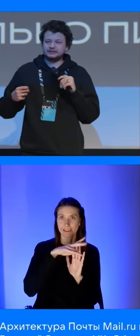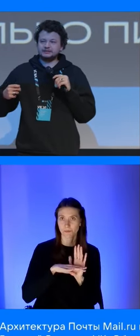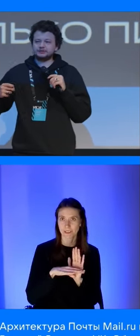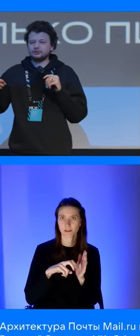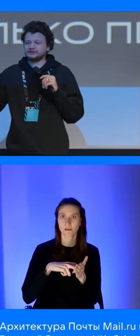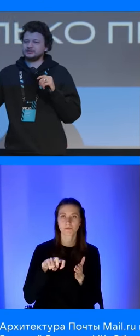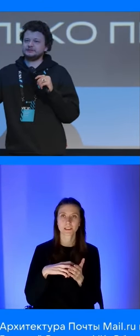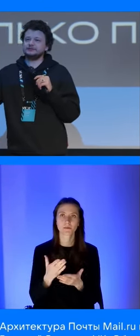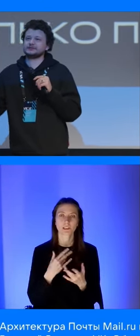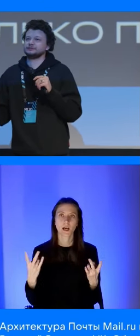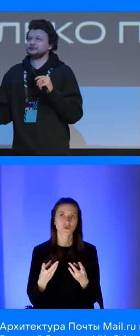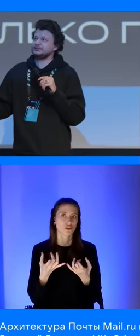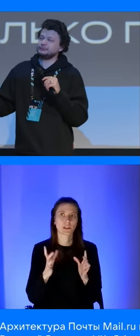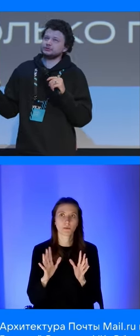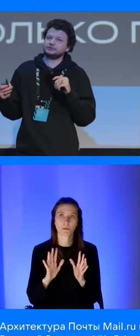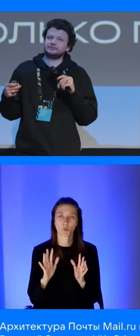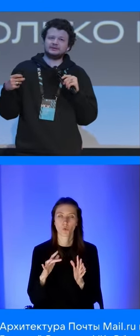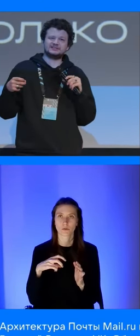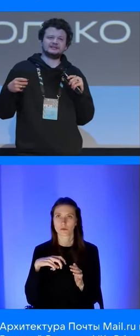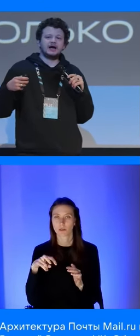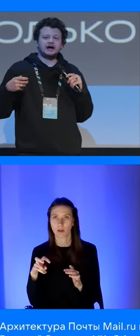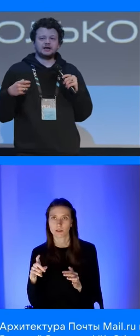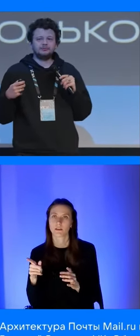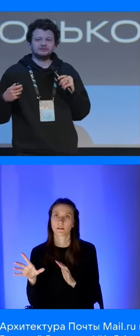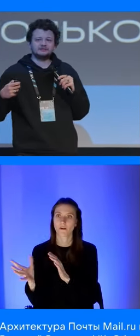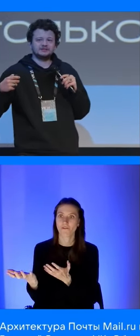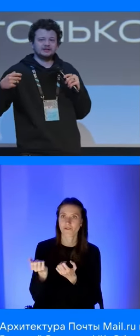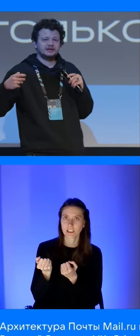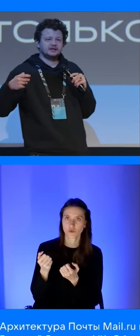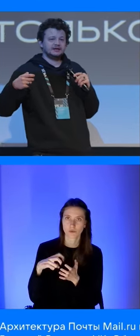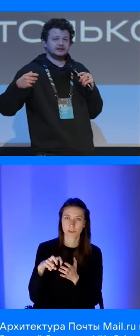надо не только сходить в индекс, но нам нужно еще, например, знать, а как